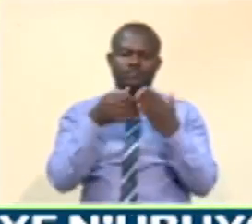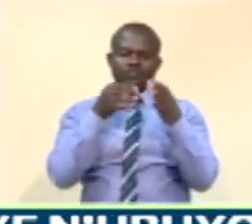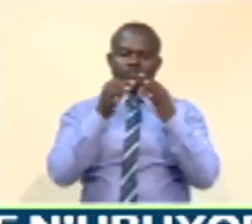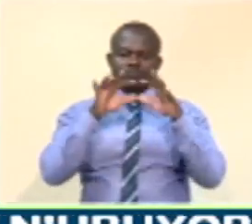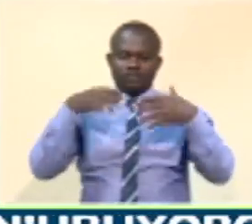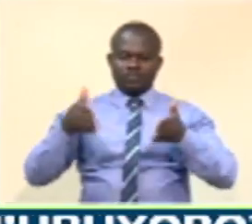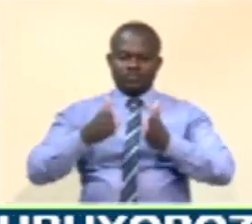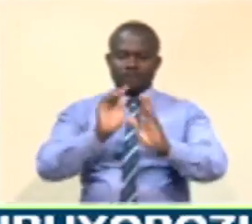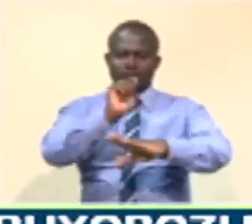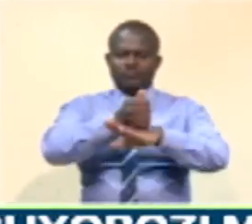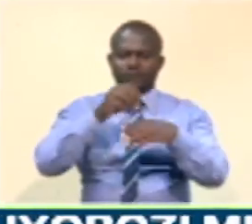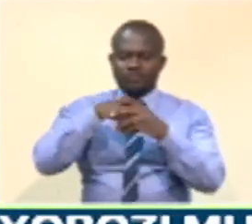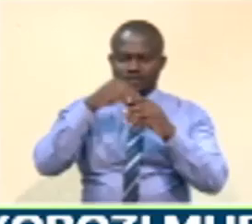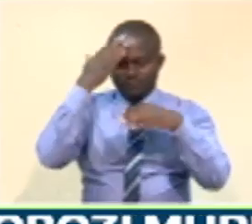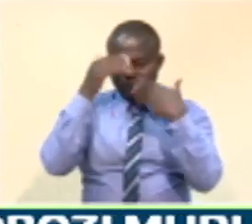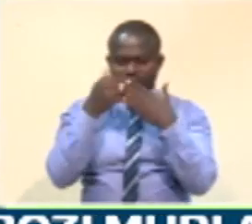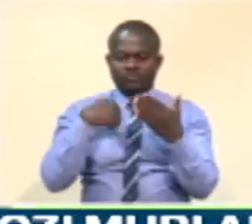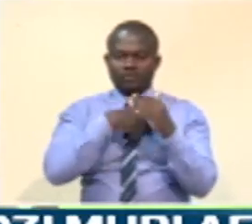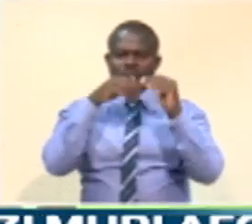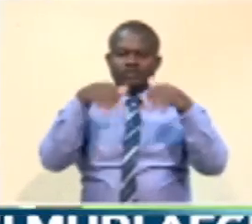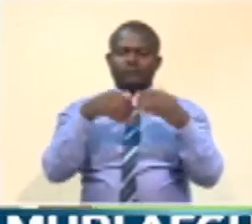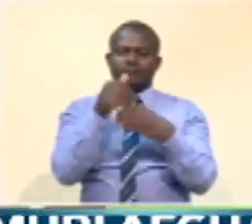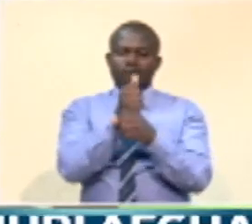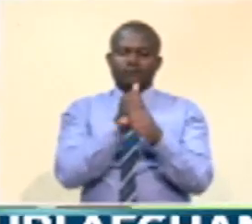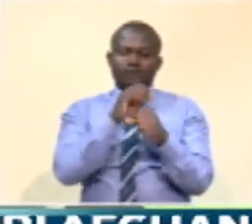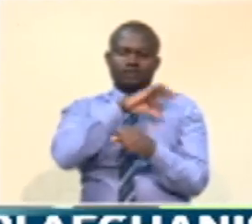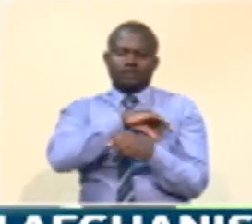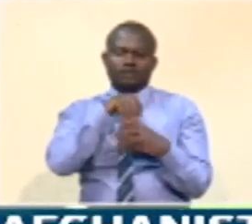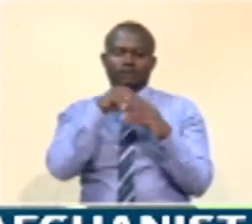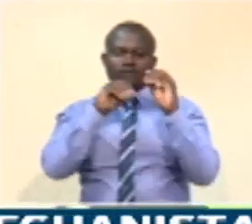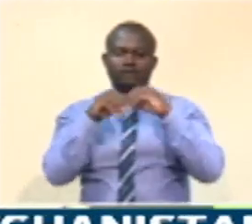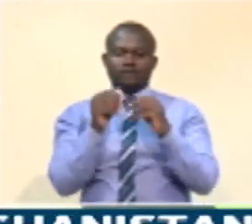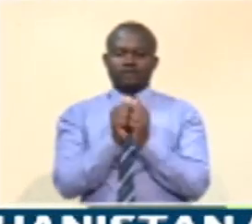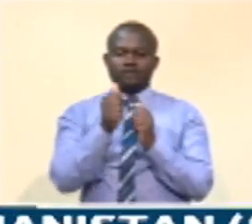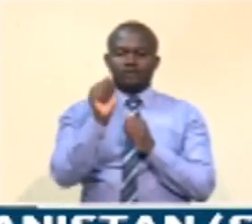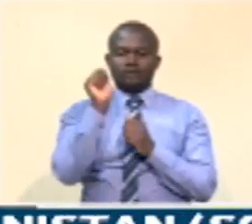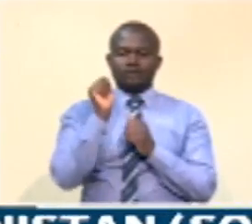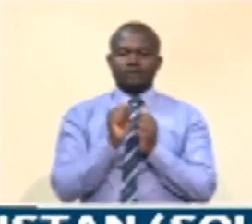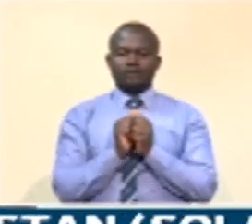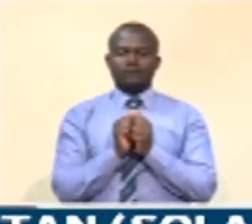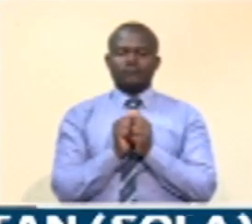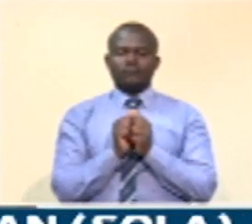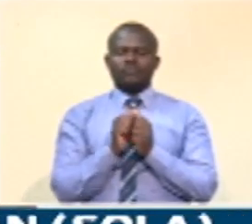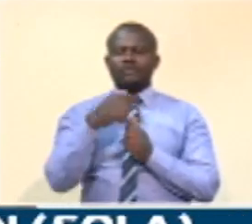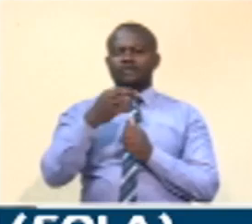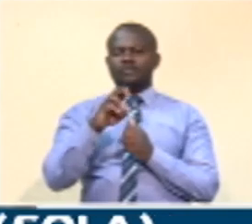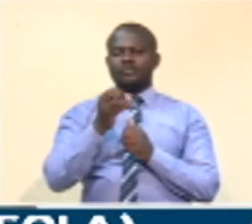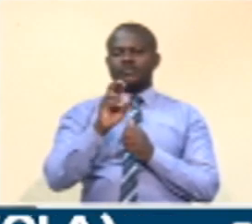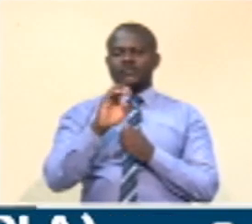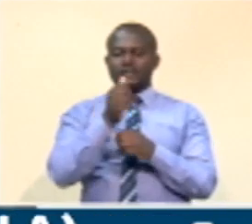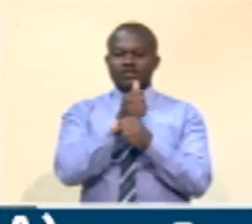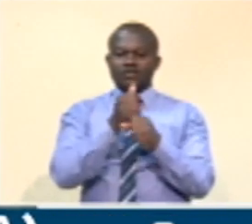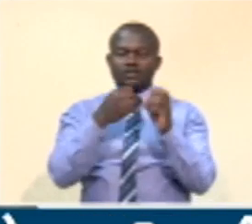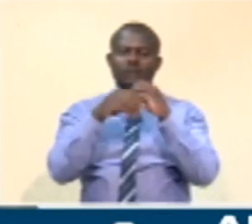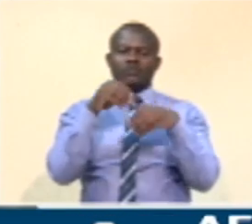Rwanda rwafashe kugira ngo abahinzi ba kawa bungukire ku musaruro wabo Gorilla Cafe mukunda kubona ducuruza mu